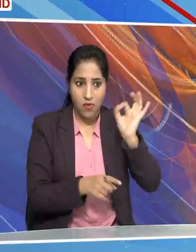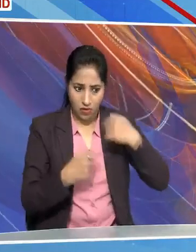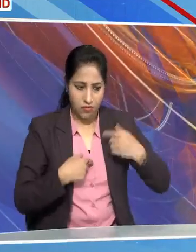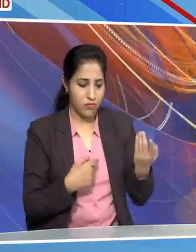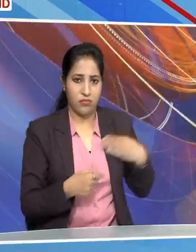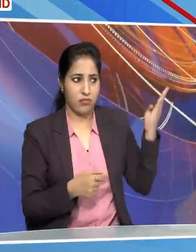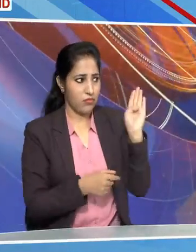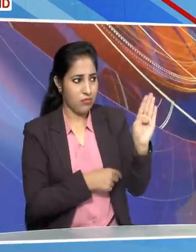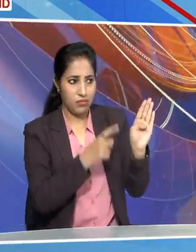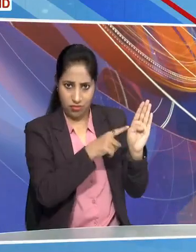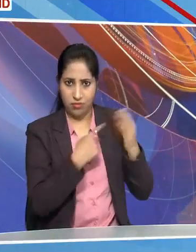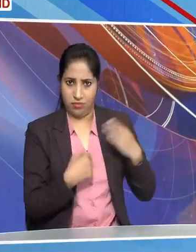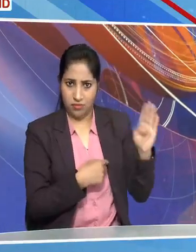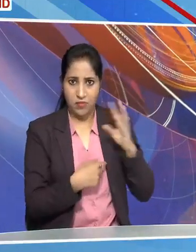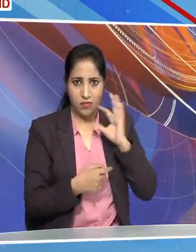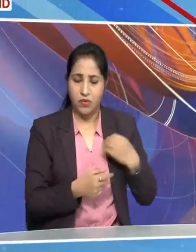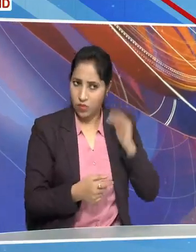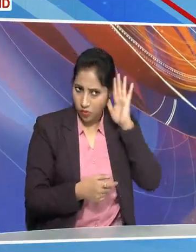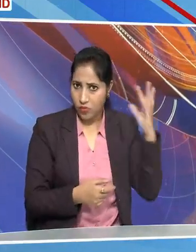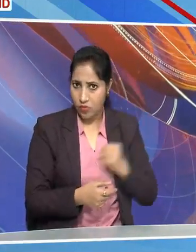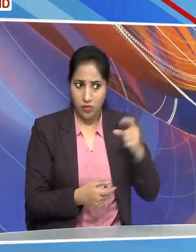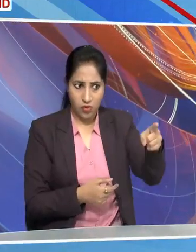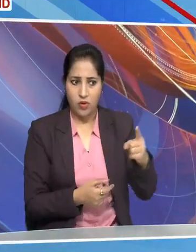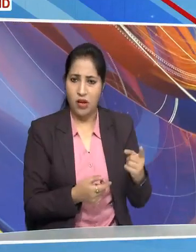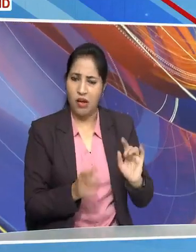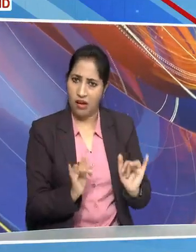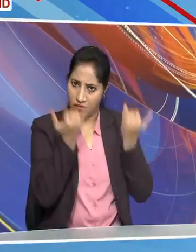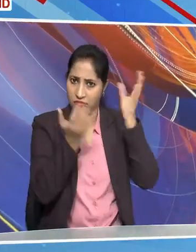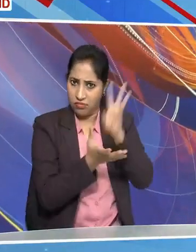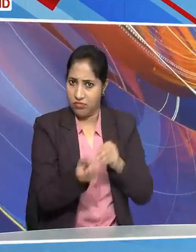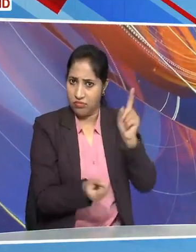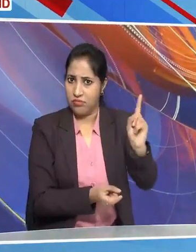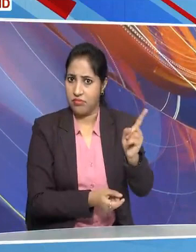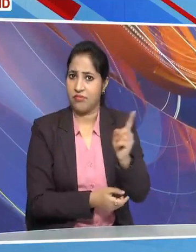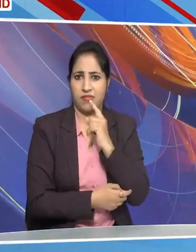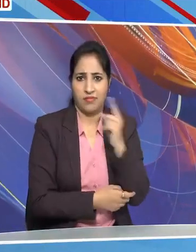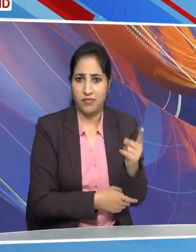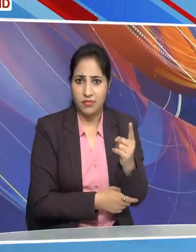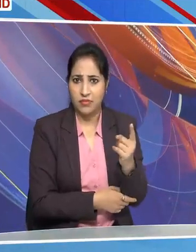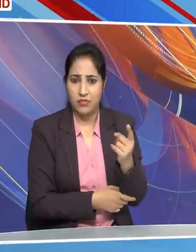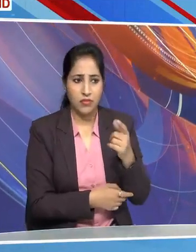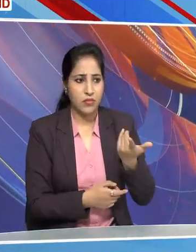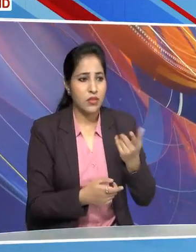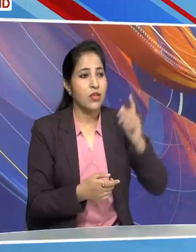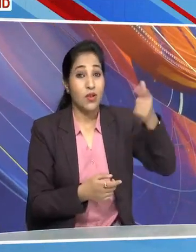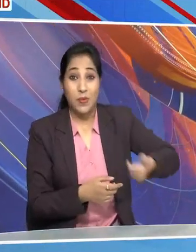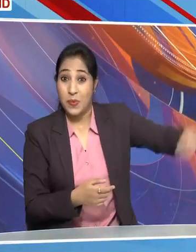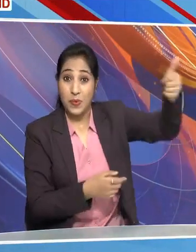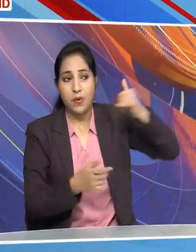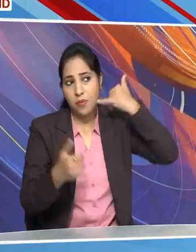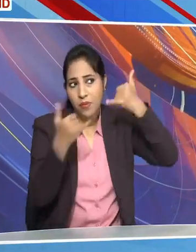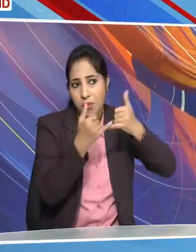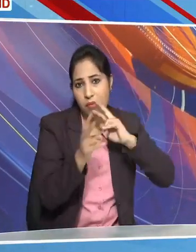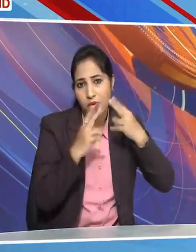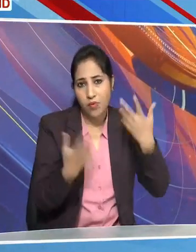दिखाया और ये बताया कि उनके पास इन्फॉर्मेशन है कि गोल्ड अनऑथराइजली आप लेके जा रहे हैं। मालिक से बात कराने के बाद भी ये